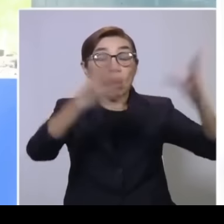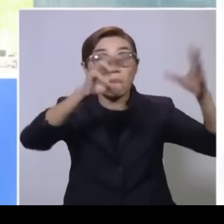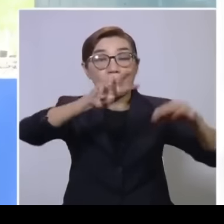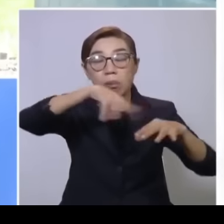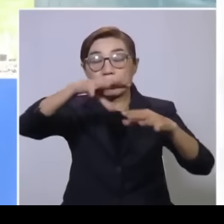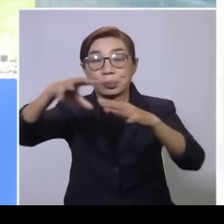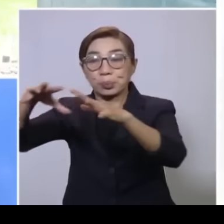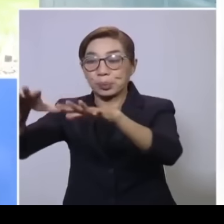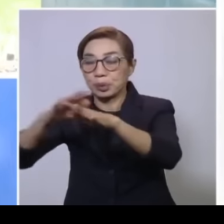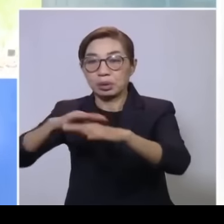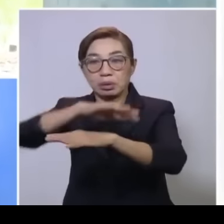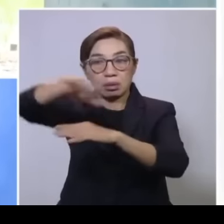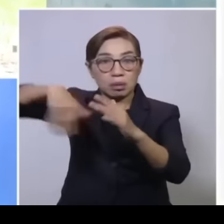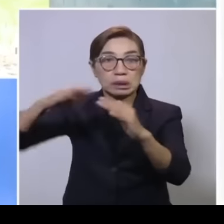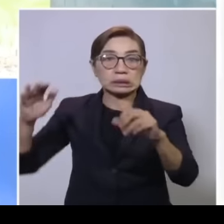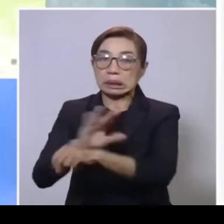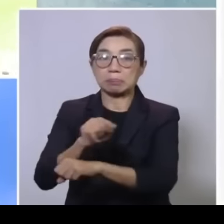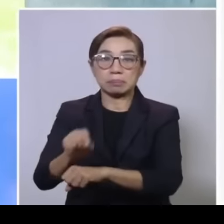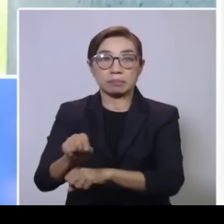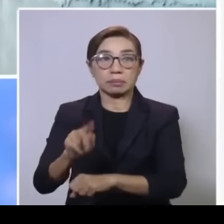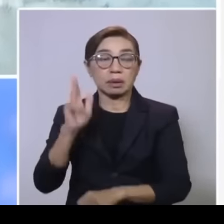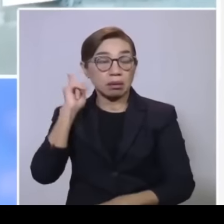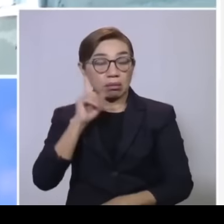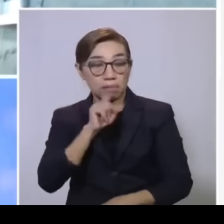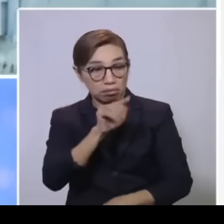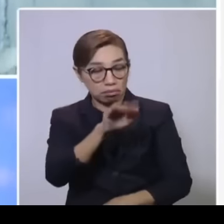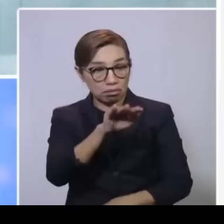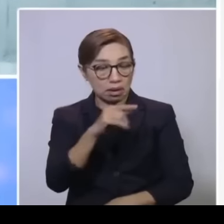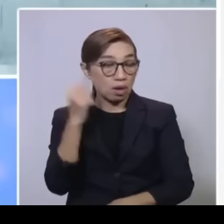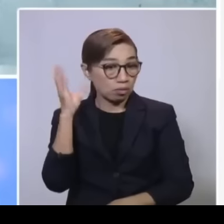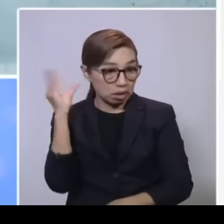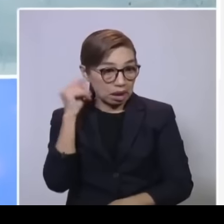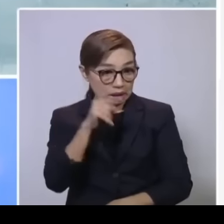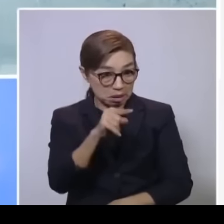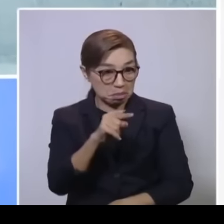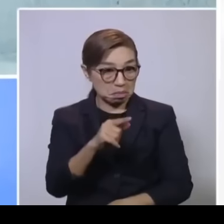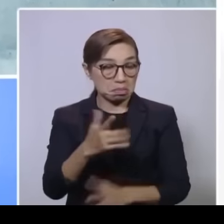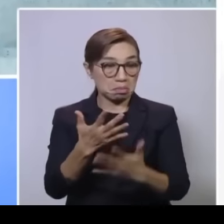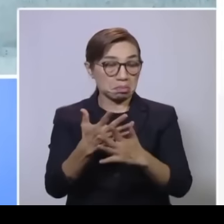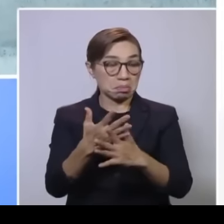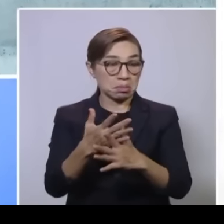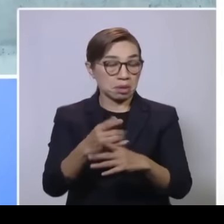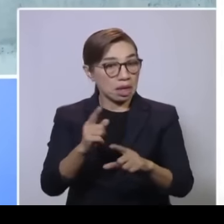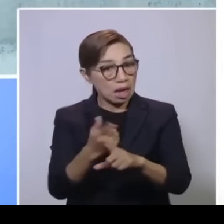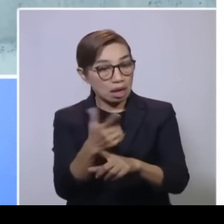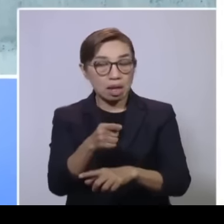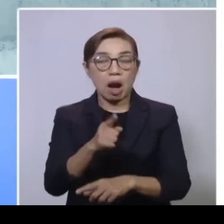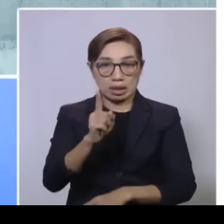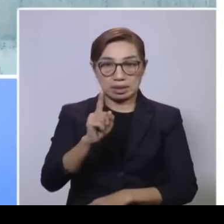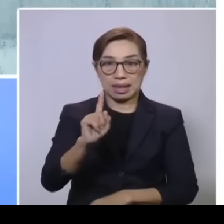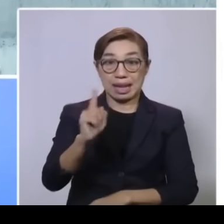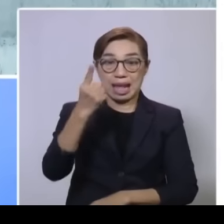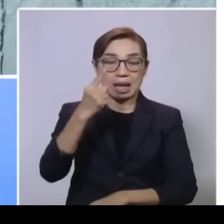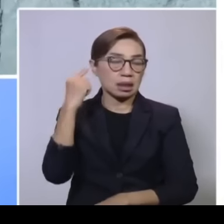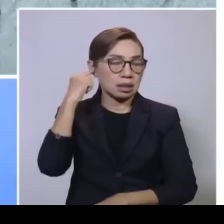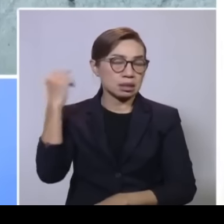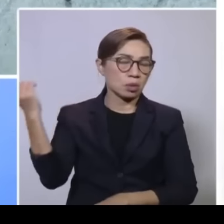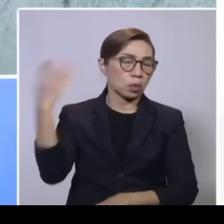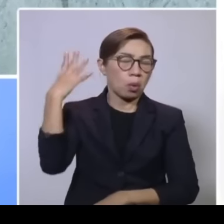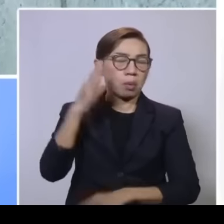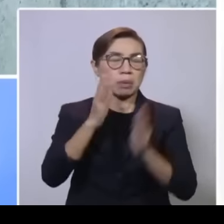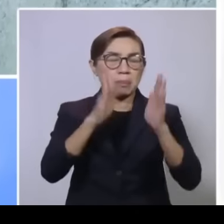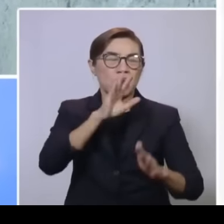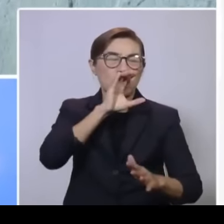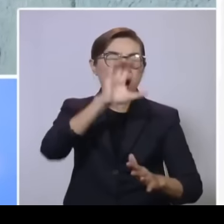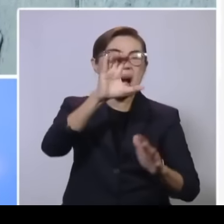ลยใช่ไหมคะแล้วได้ยินเสียงมีเสียงแบบเศษเล็กเศษ ได้ยินเสียงตุ้มแล้วก็คือได้ยินเสียงคนร้องแต่แป๊บเดียวค่ะ